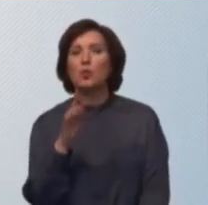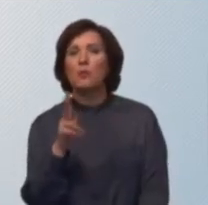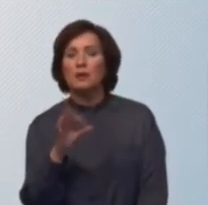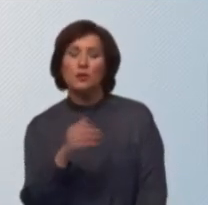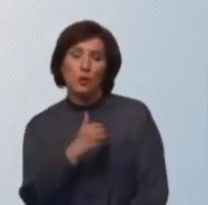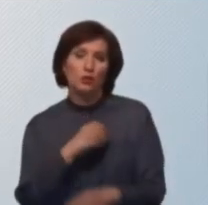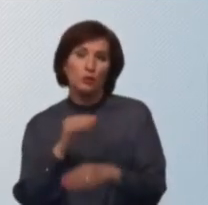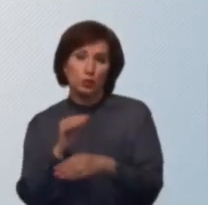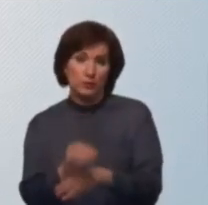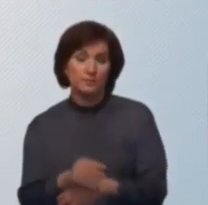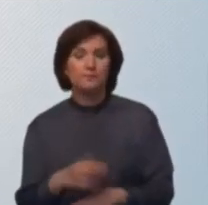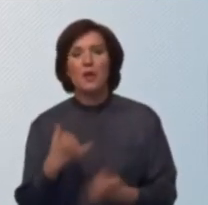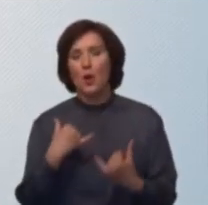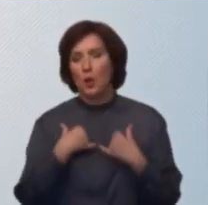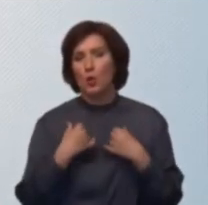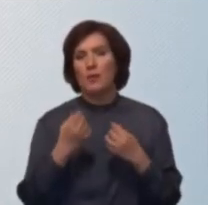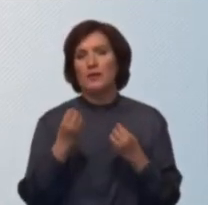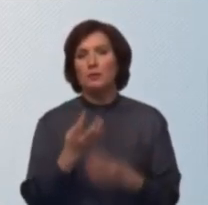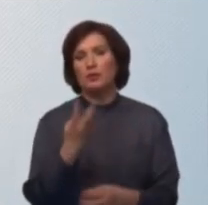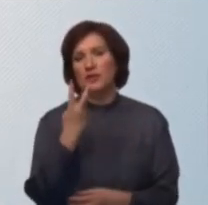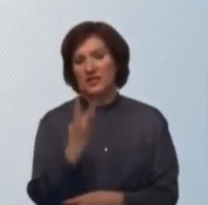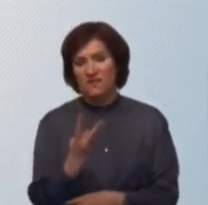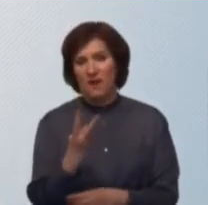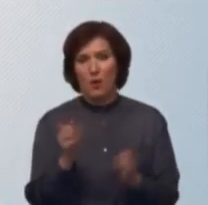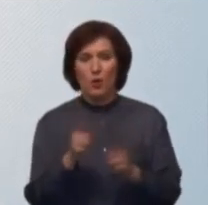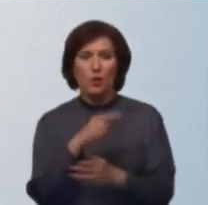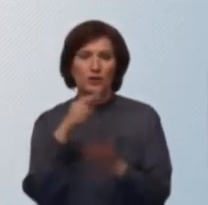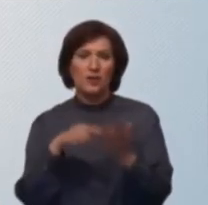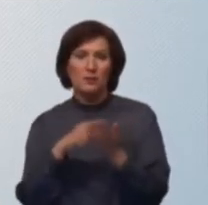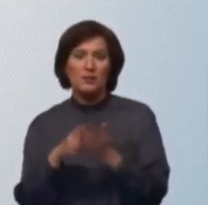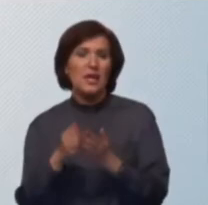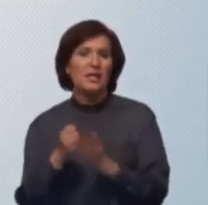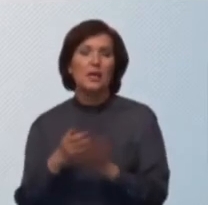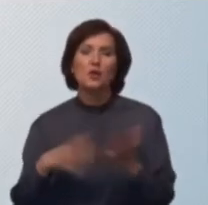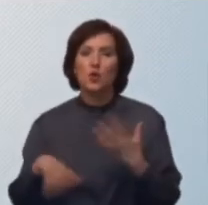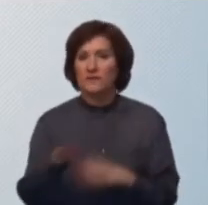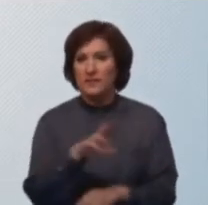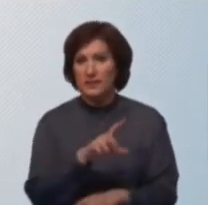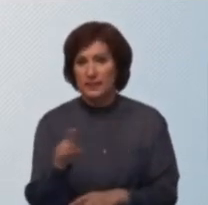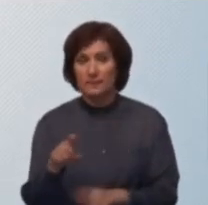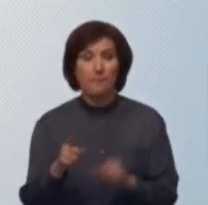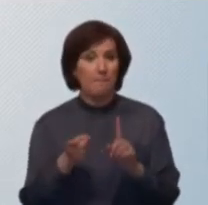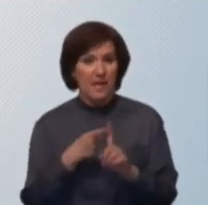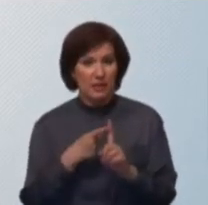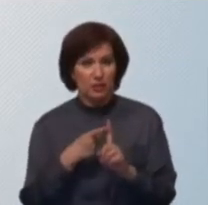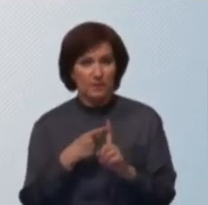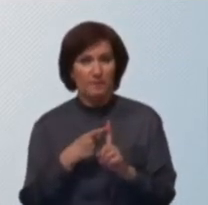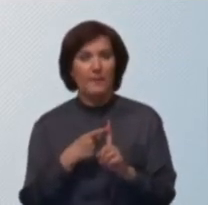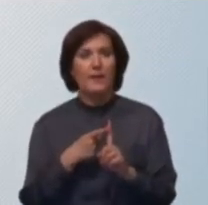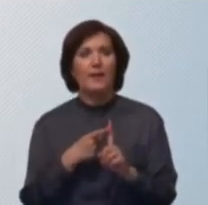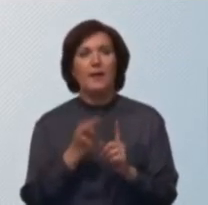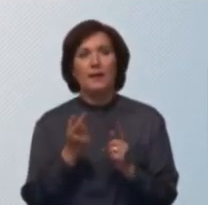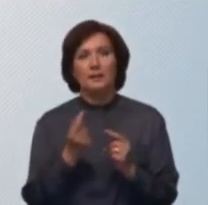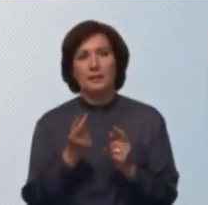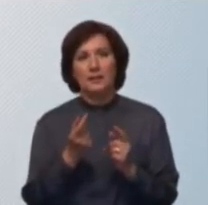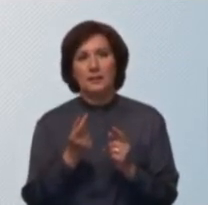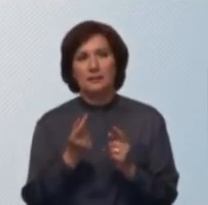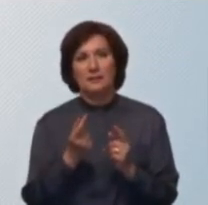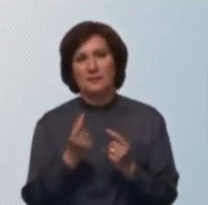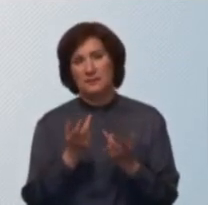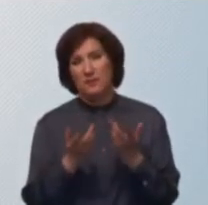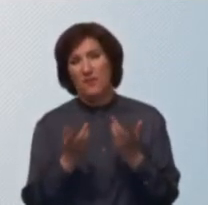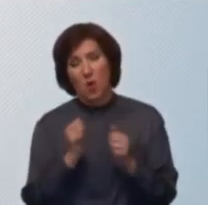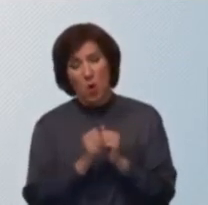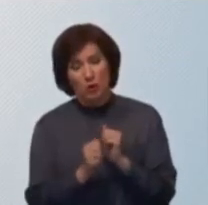хочеш додати? Так, у мене просто два дуже коротких питання, але до всіх. Перше, таке трішки контроверсійне, напевно,